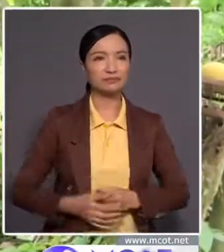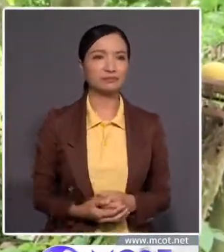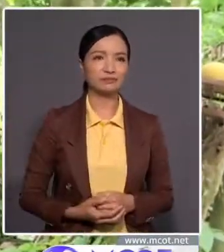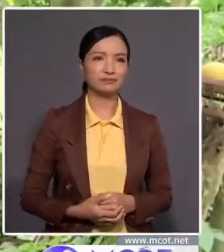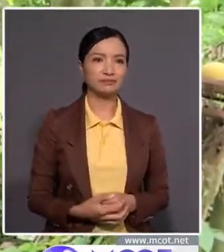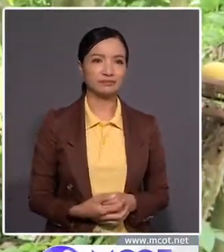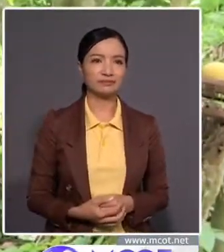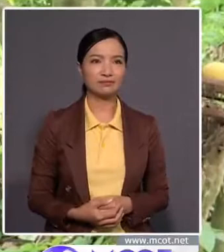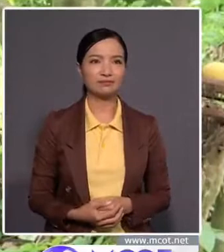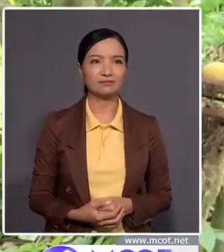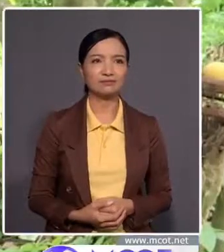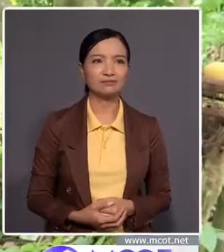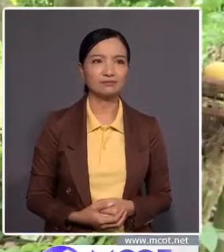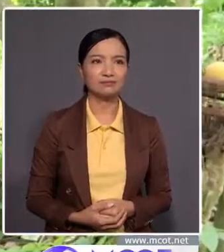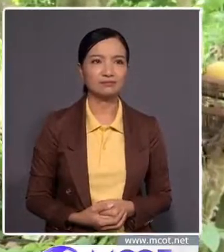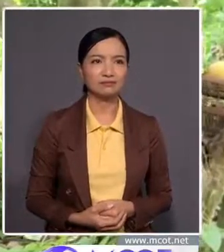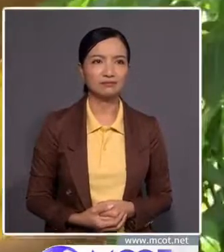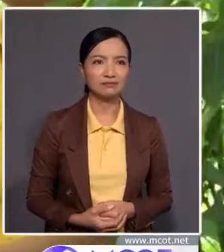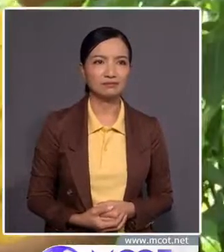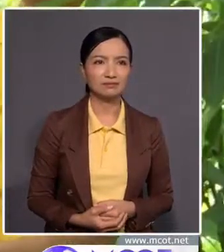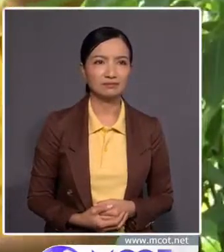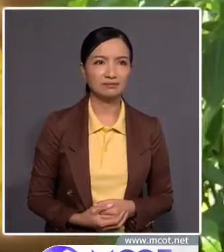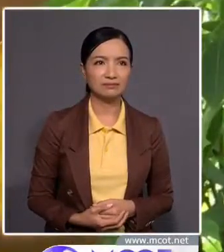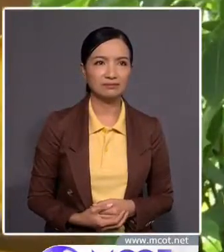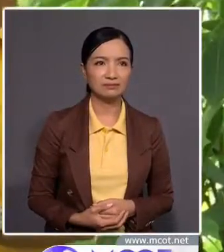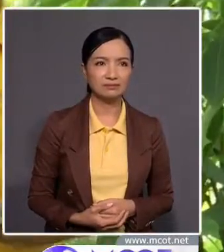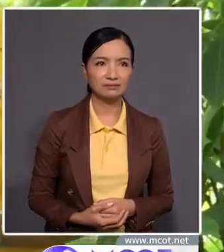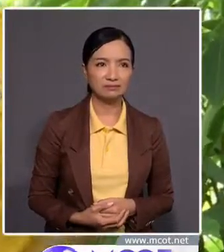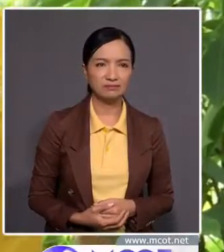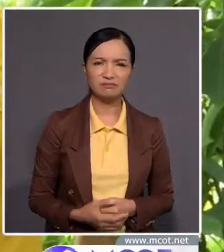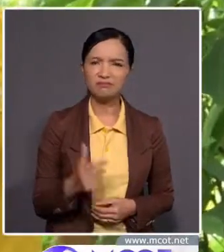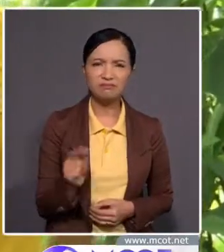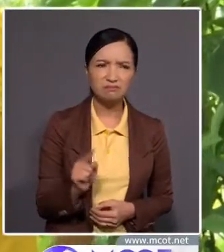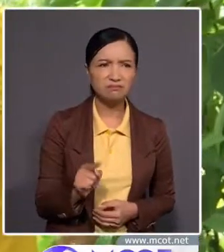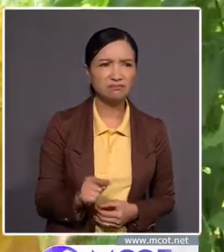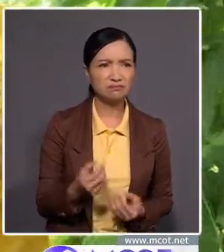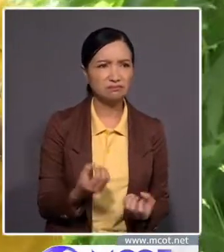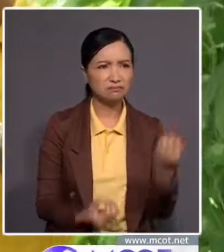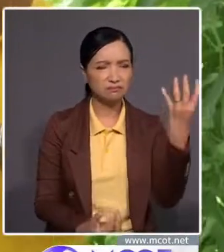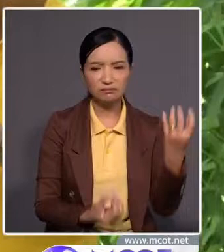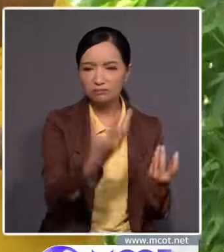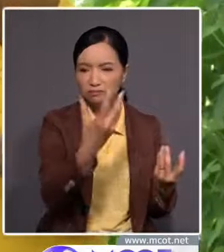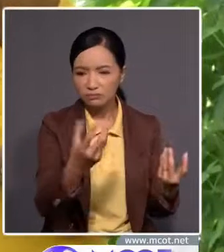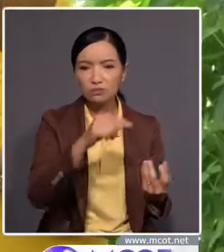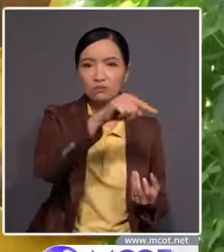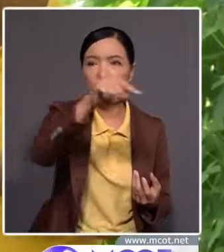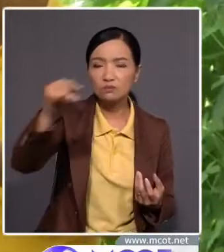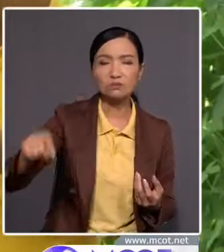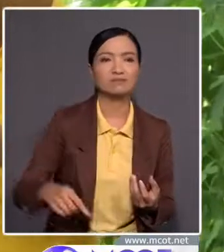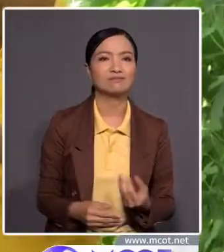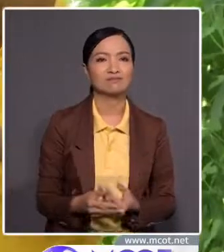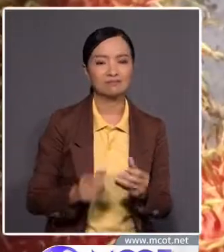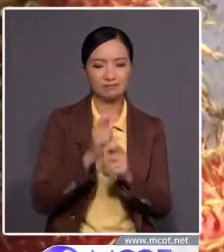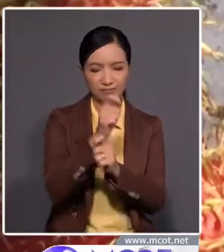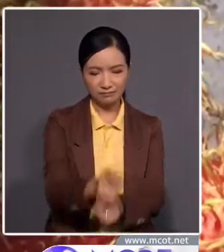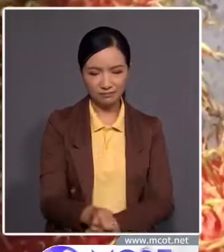ออสบายมากไม่ต้องสแตนด์อิน การปลูกแบบละนิดละหน่อยเนี่ยมันดียังไงอะคะ ละนิดละหน่อยก็คือหลักของคำว่าเกษตรผสมผส